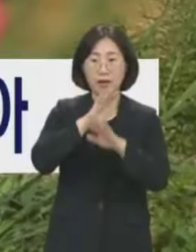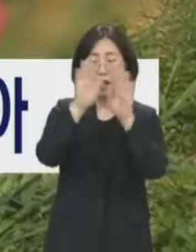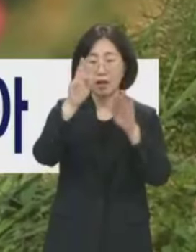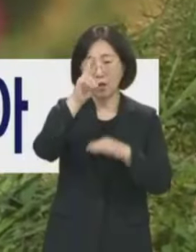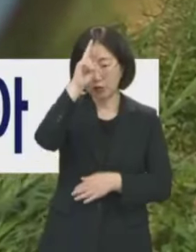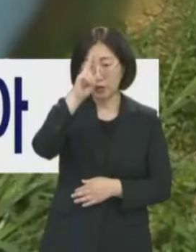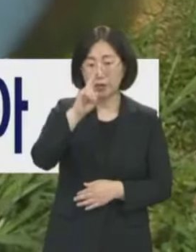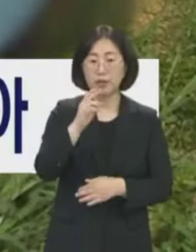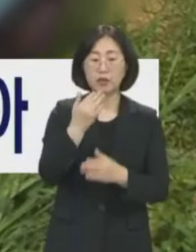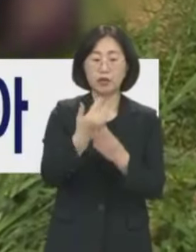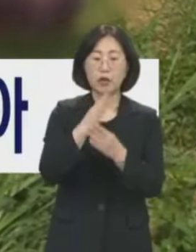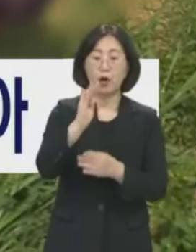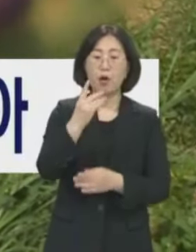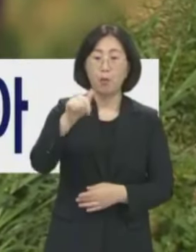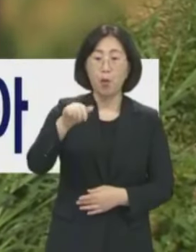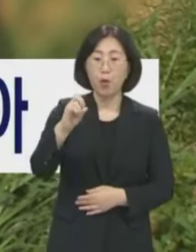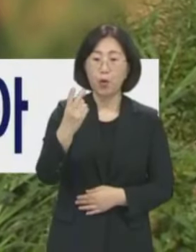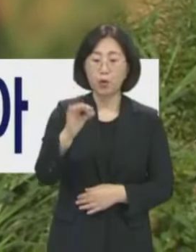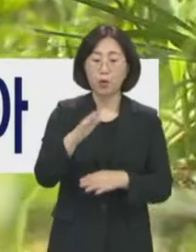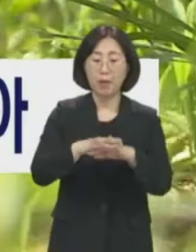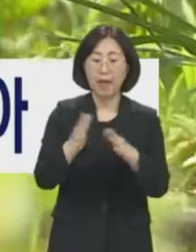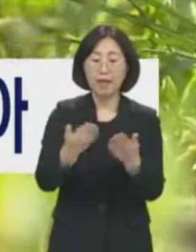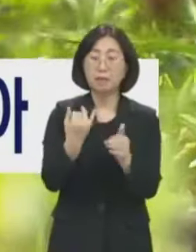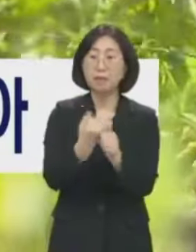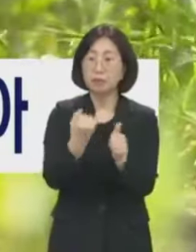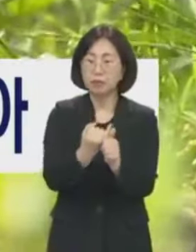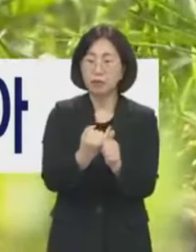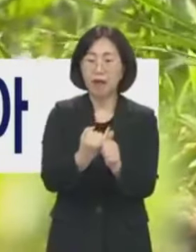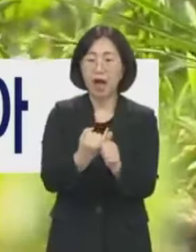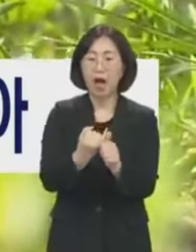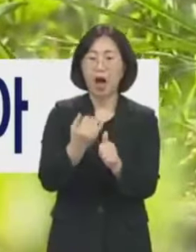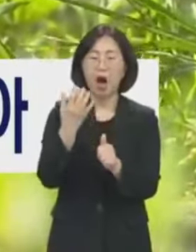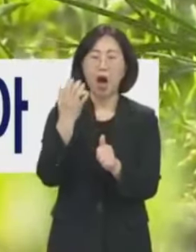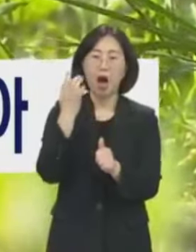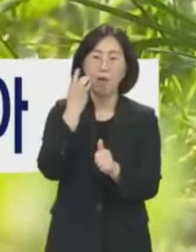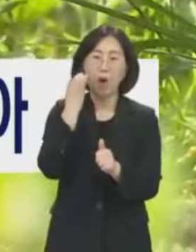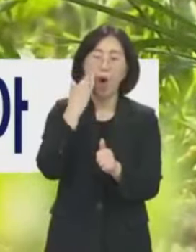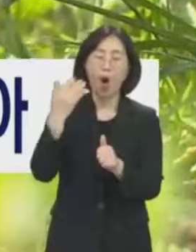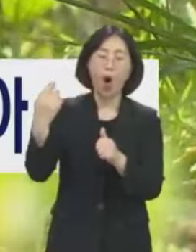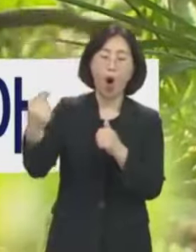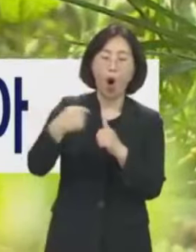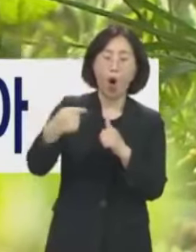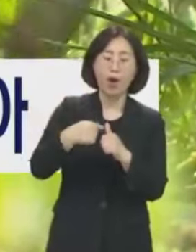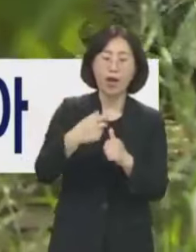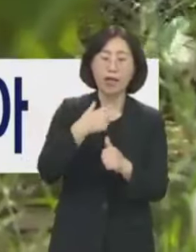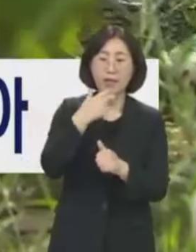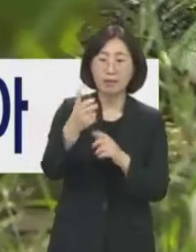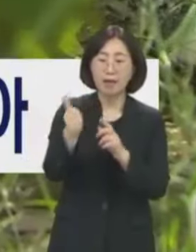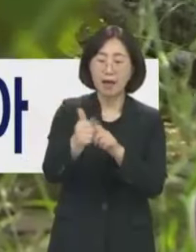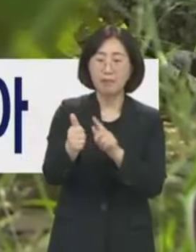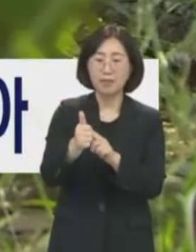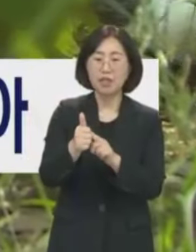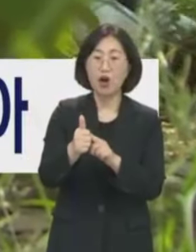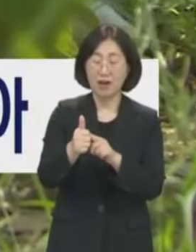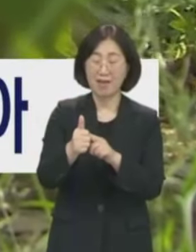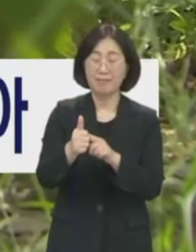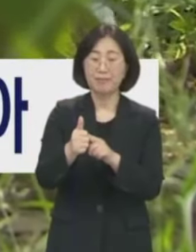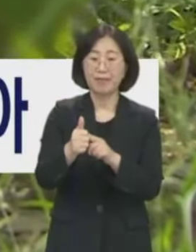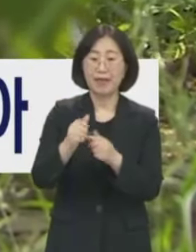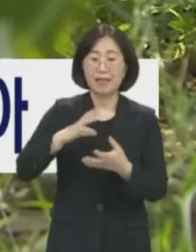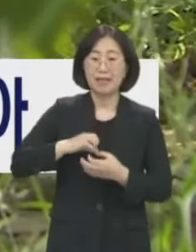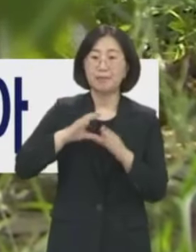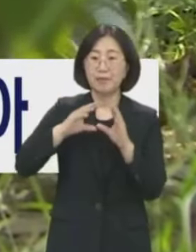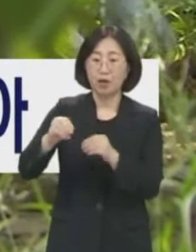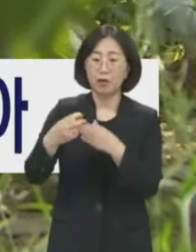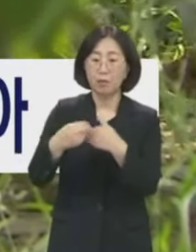복용동에서 함께 밭일을 하던 부부가 벌에 쏘여 70대 남성이 심정지 상태로 인근 병원으로 이송됐다가 맥박을 찾았고,